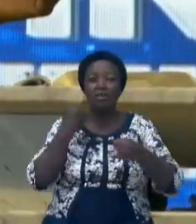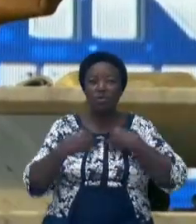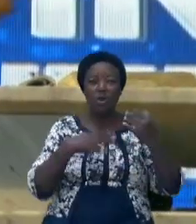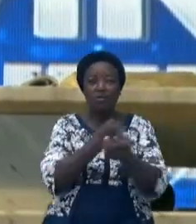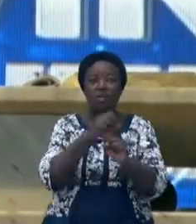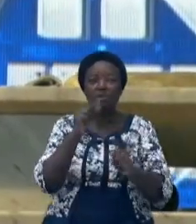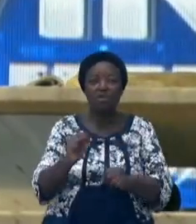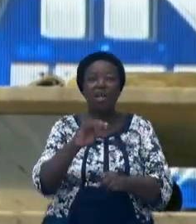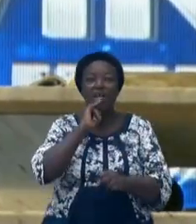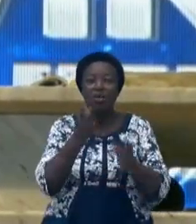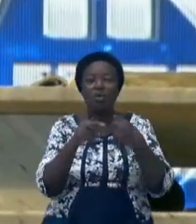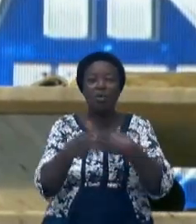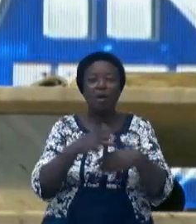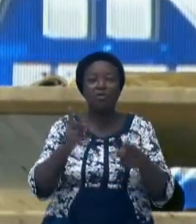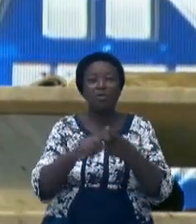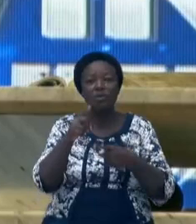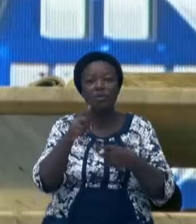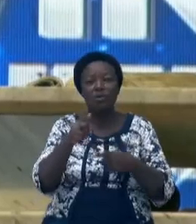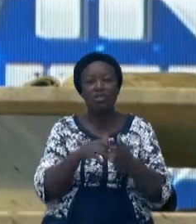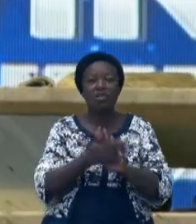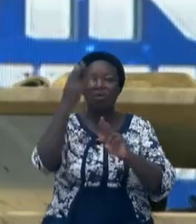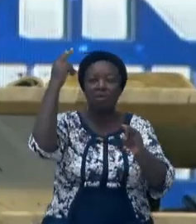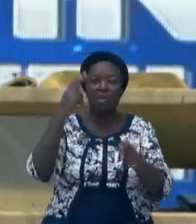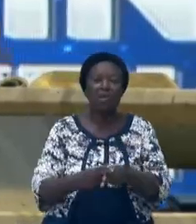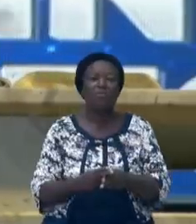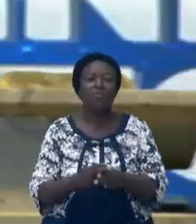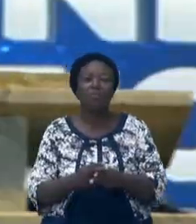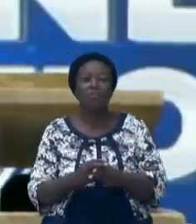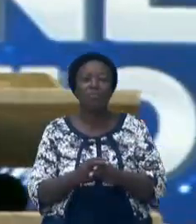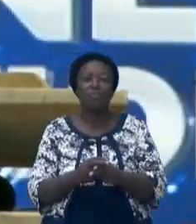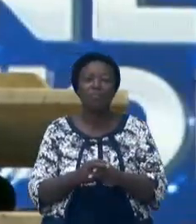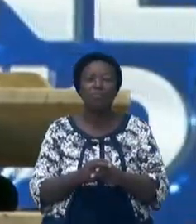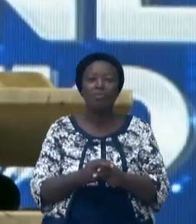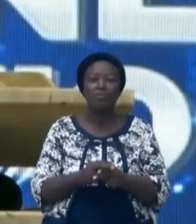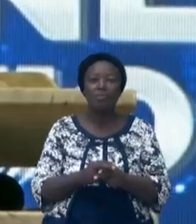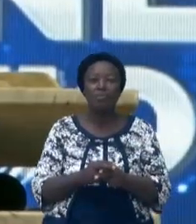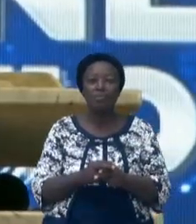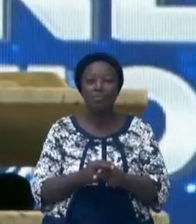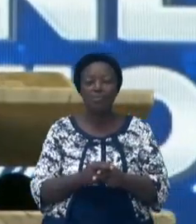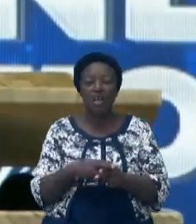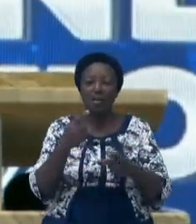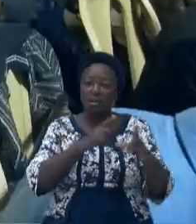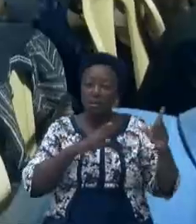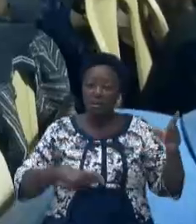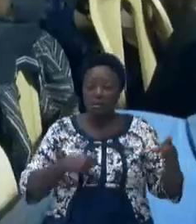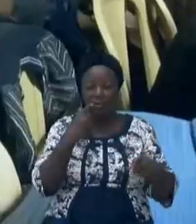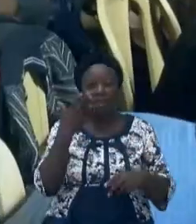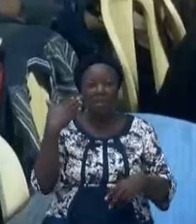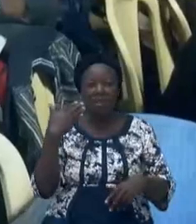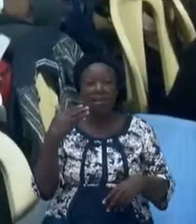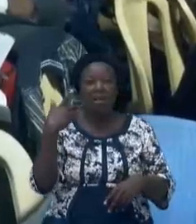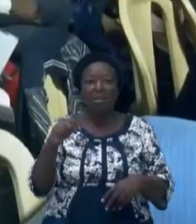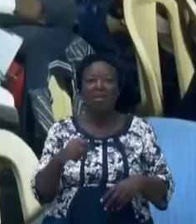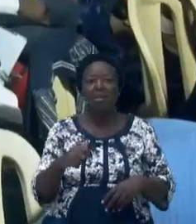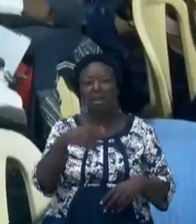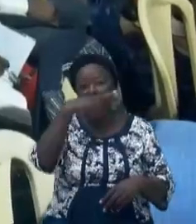viendra pouvoir et la joie du salut viendra dans ta vie au nom de jésus